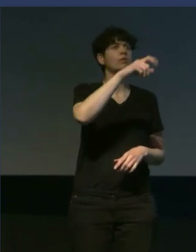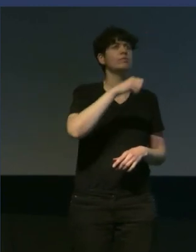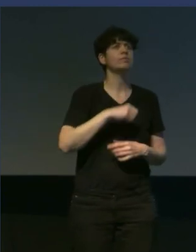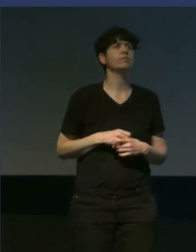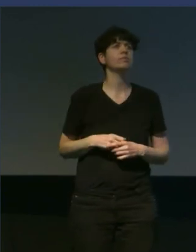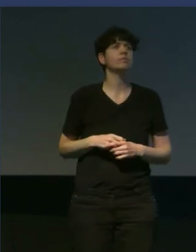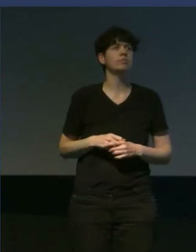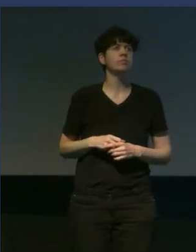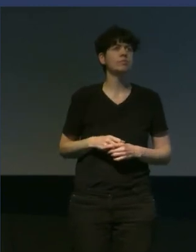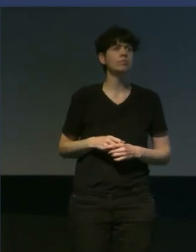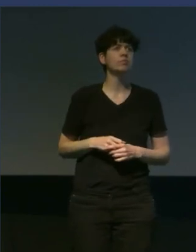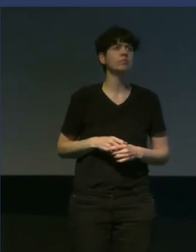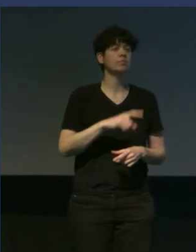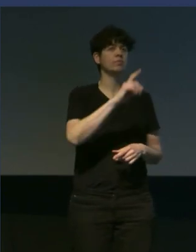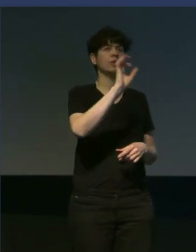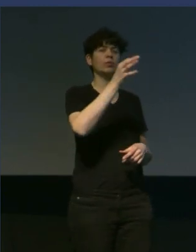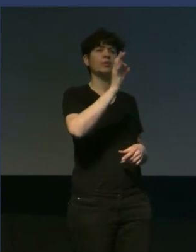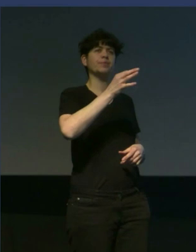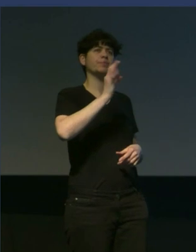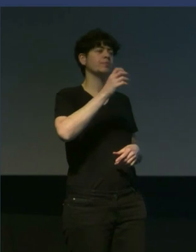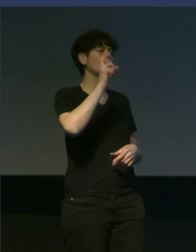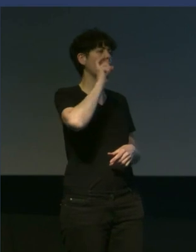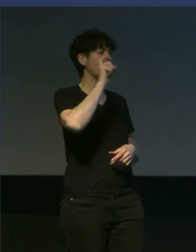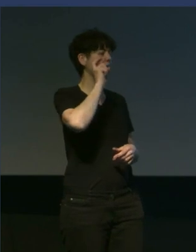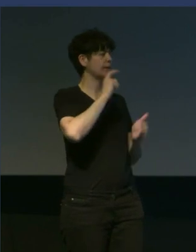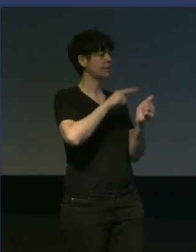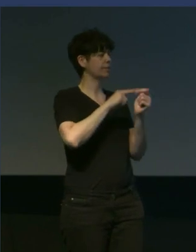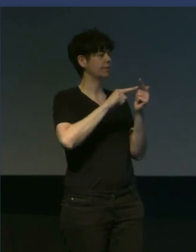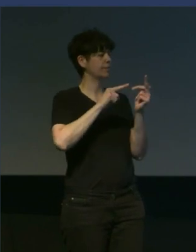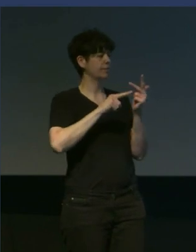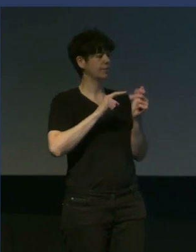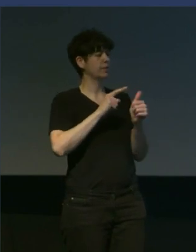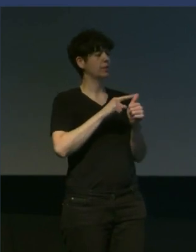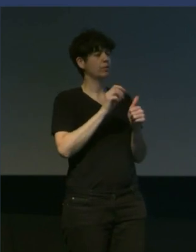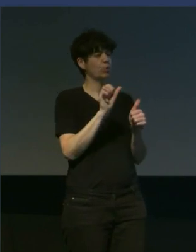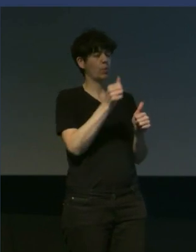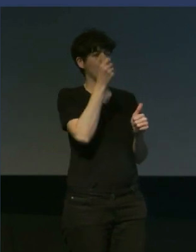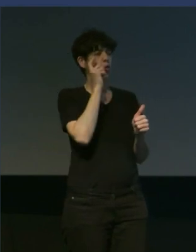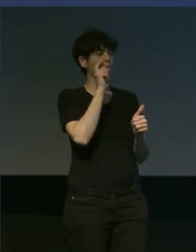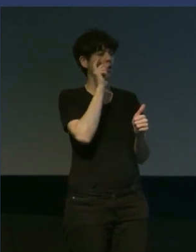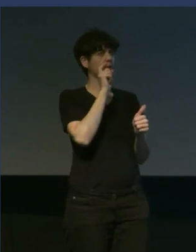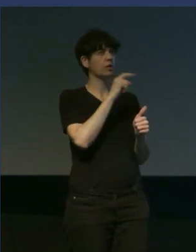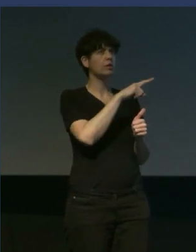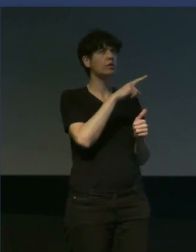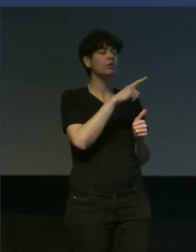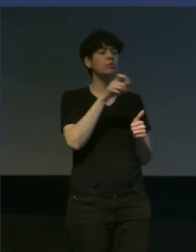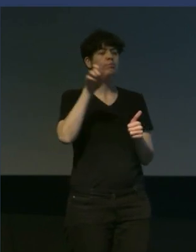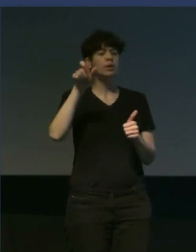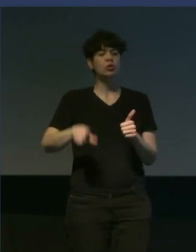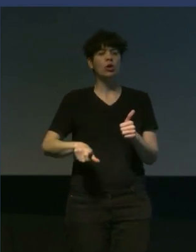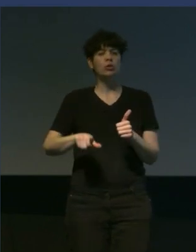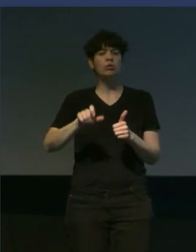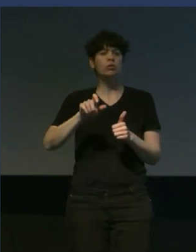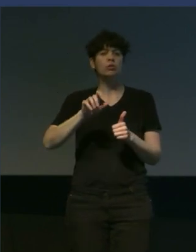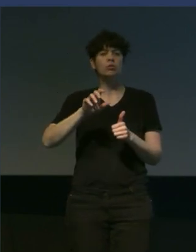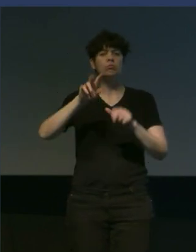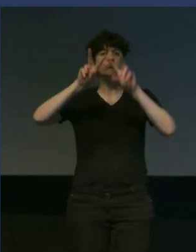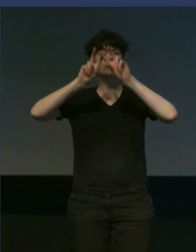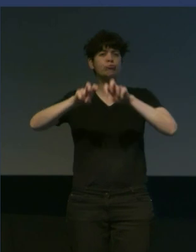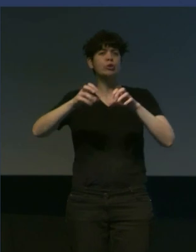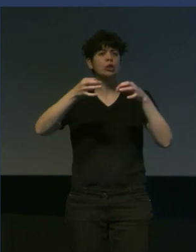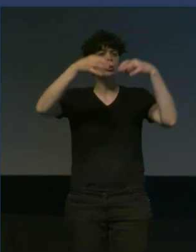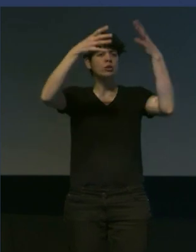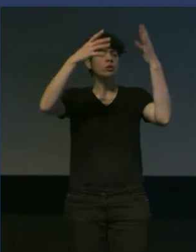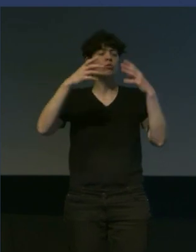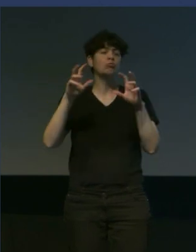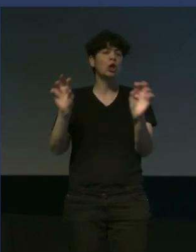je fais faire trois remarques. La première, quand on entend un climatologue, télé, à radio, comme vous m'avez